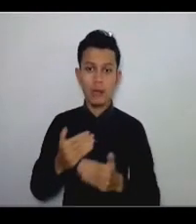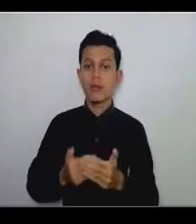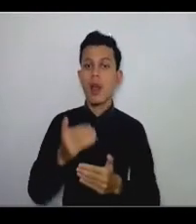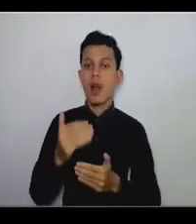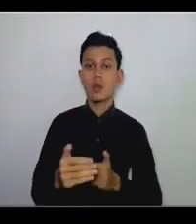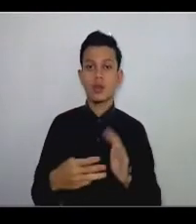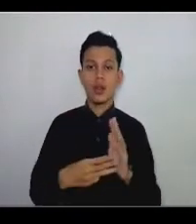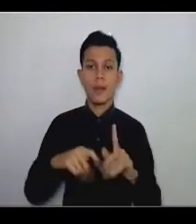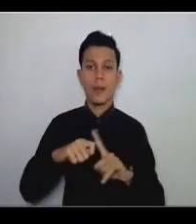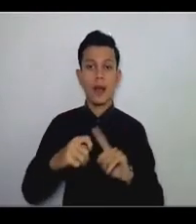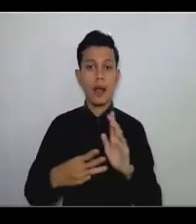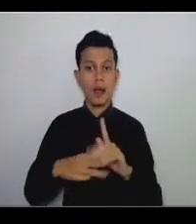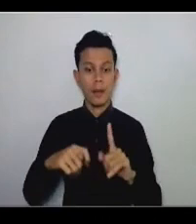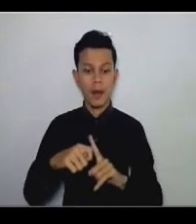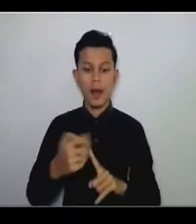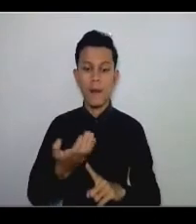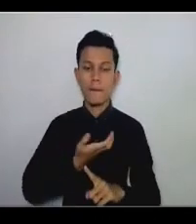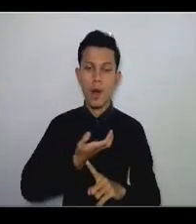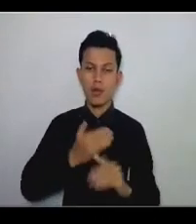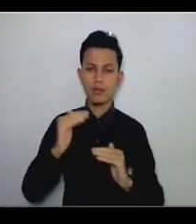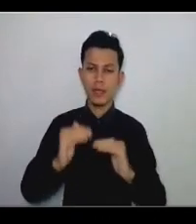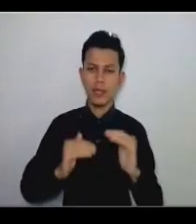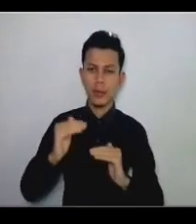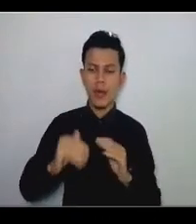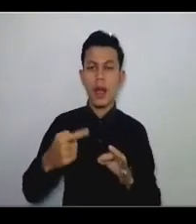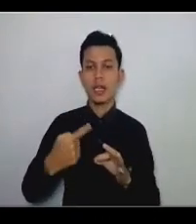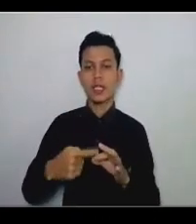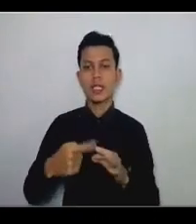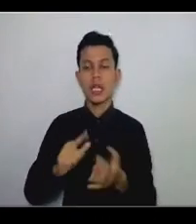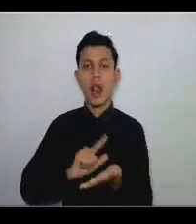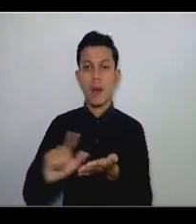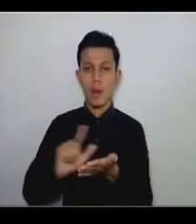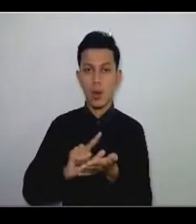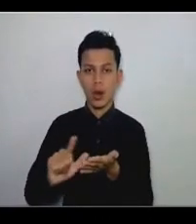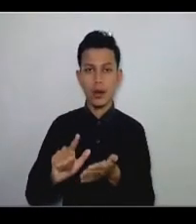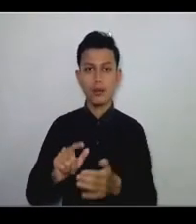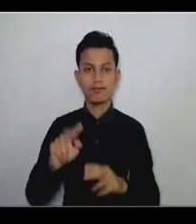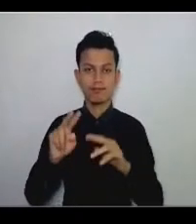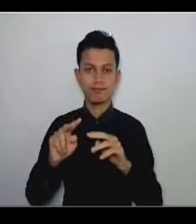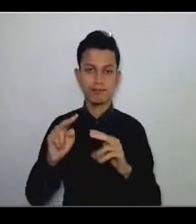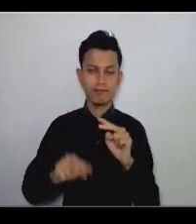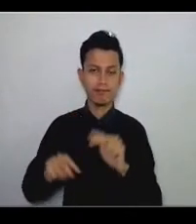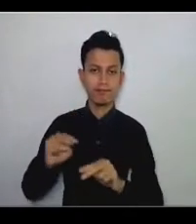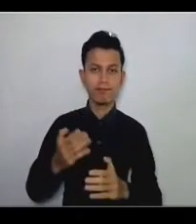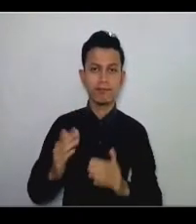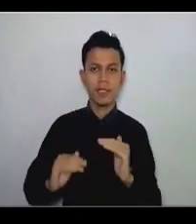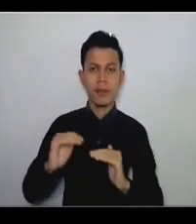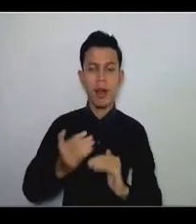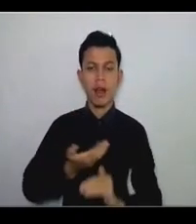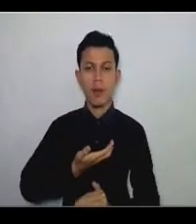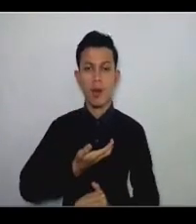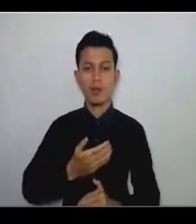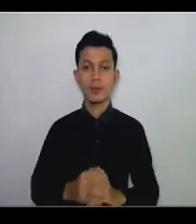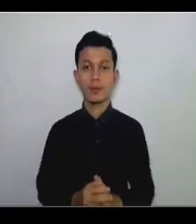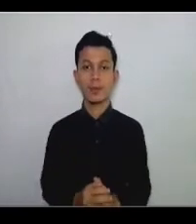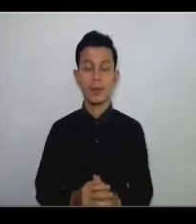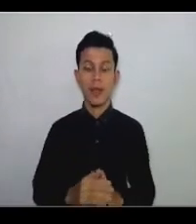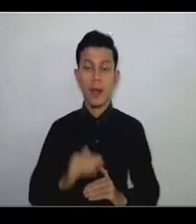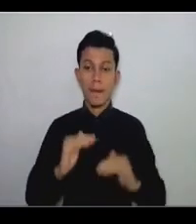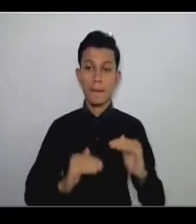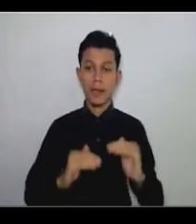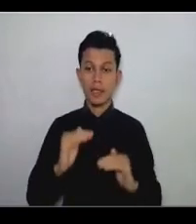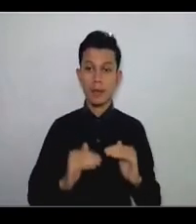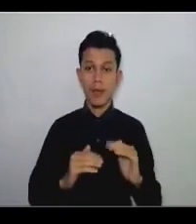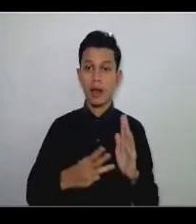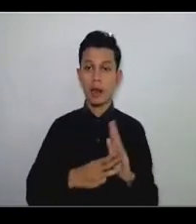kehormatan akan mempertimbangkan pokok laporan pelapor pertimbangan majelis kehormatan